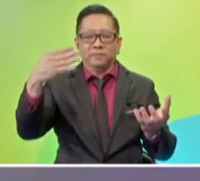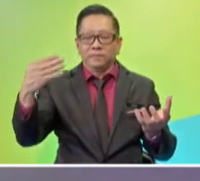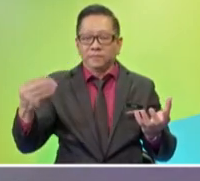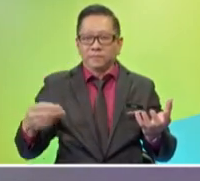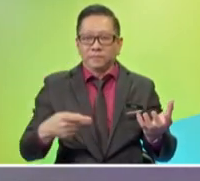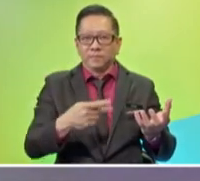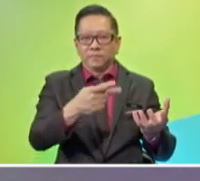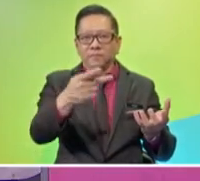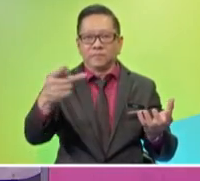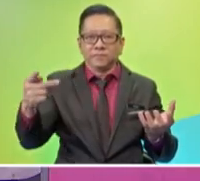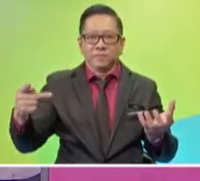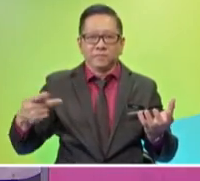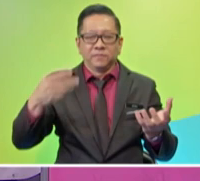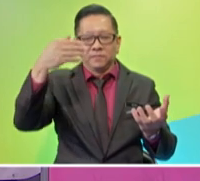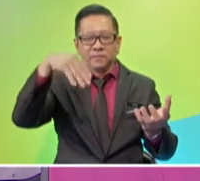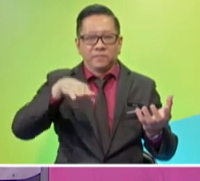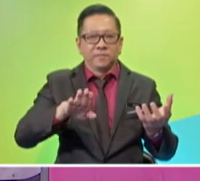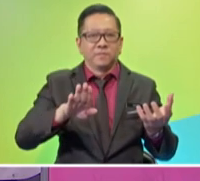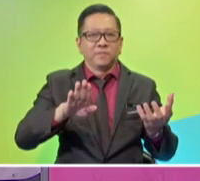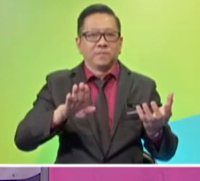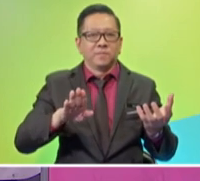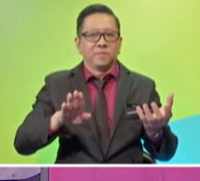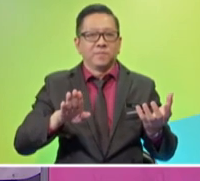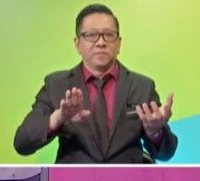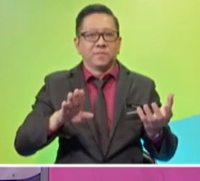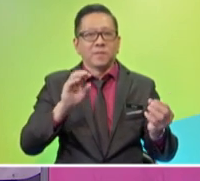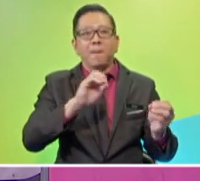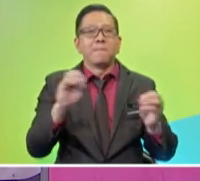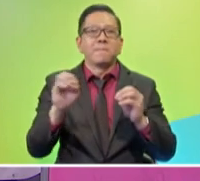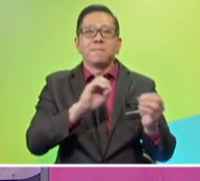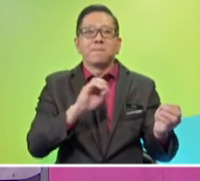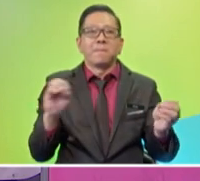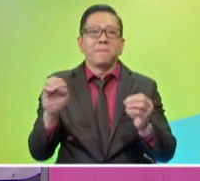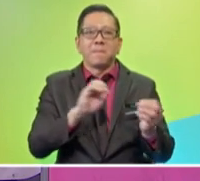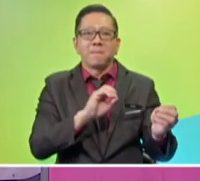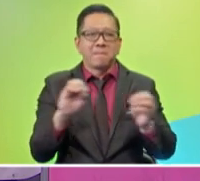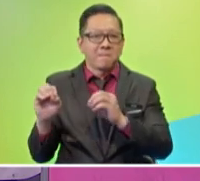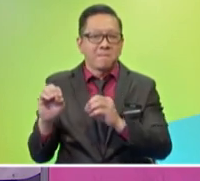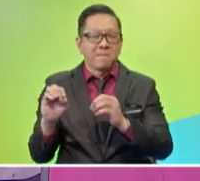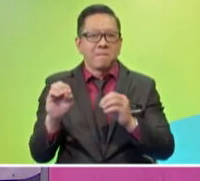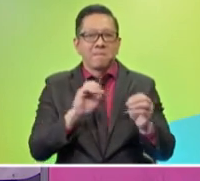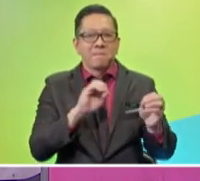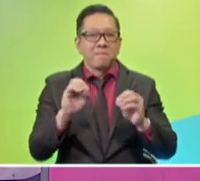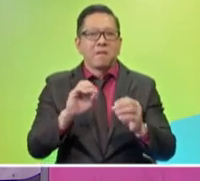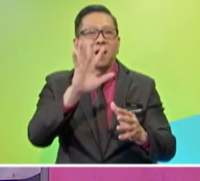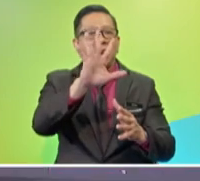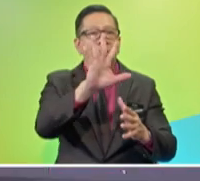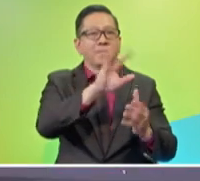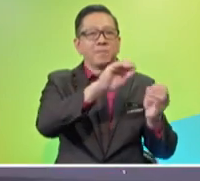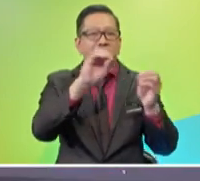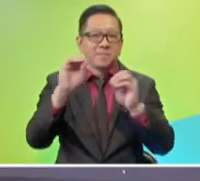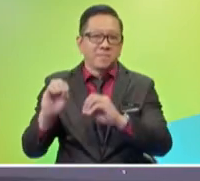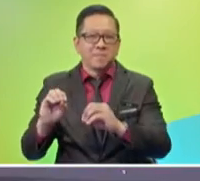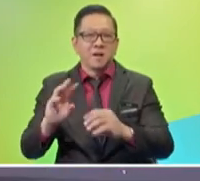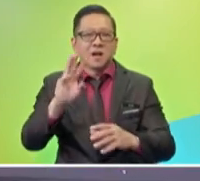dah gemuk-gemuk sebenarnya. Dah tak muat dalam balang tu. Itu sebab kena pindahkan ke dalam kolam. Betul tu. Ikan yang kelima.